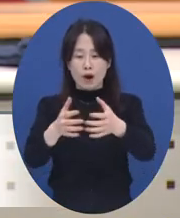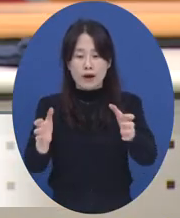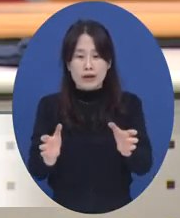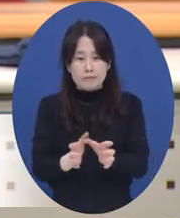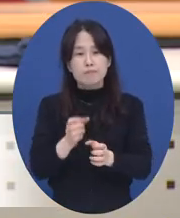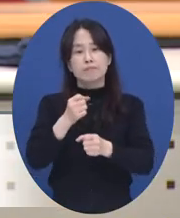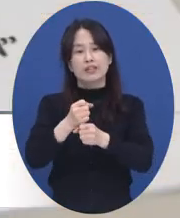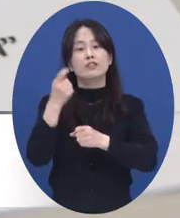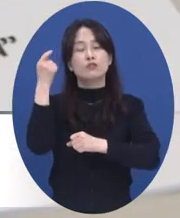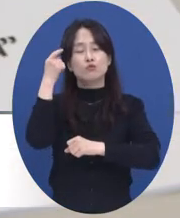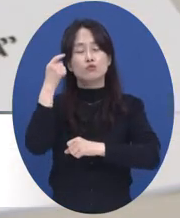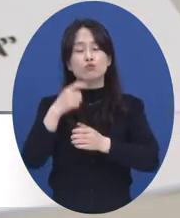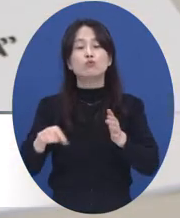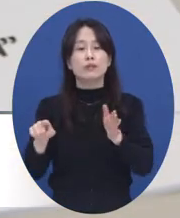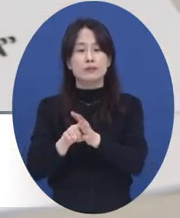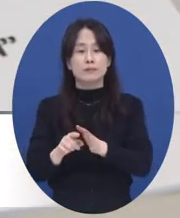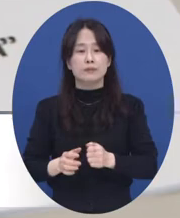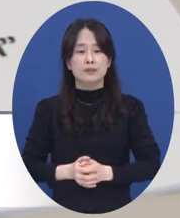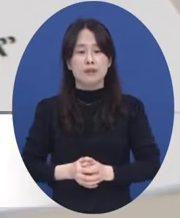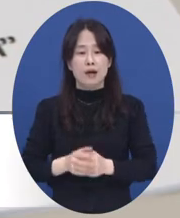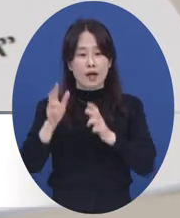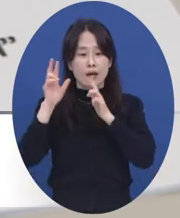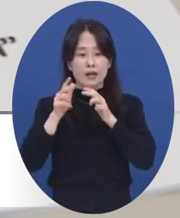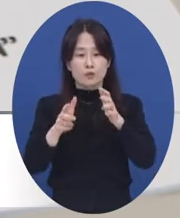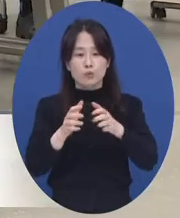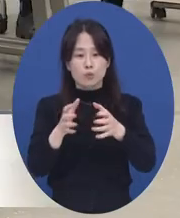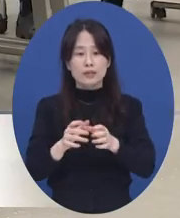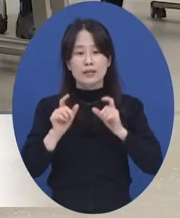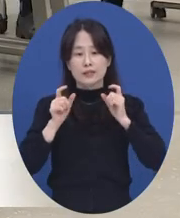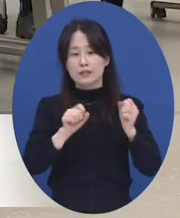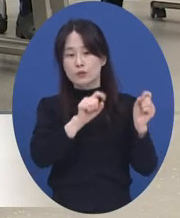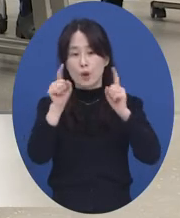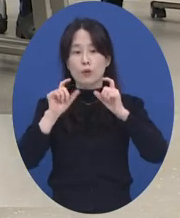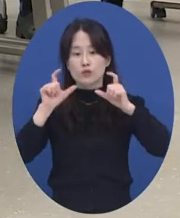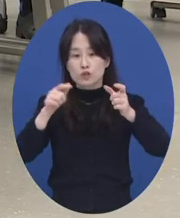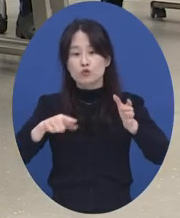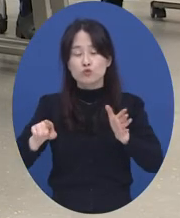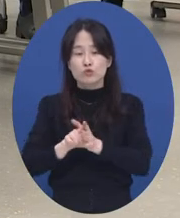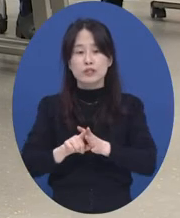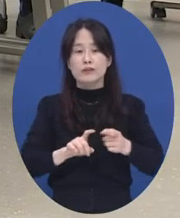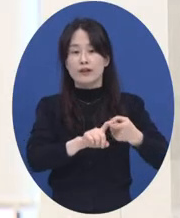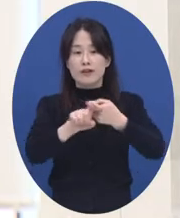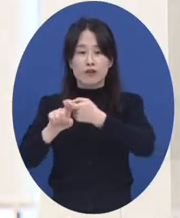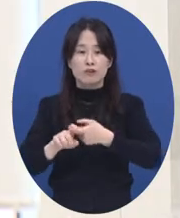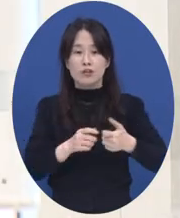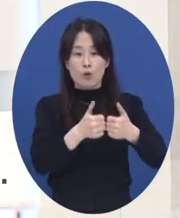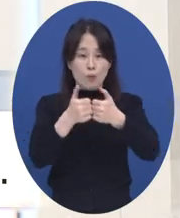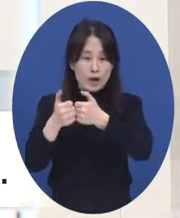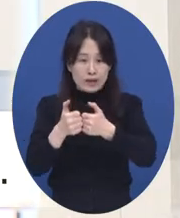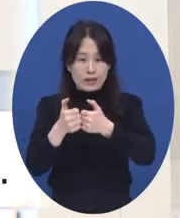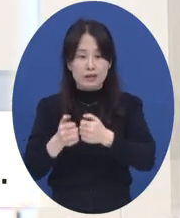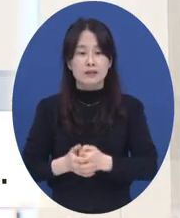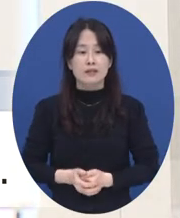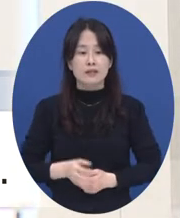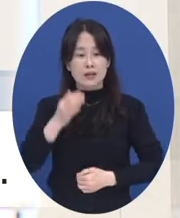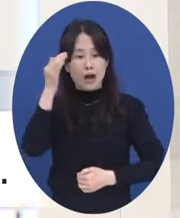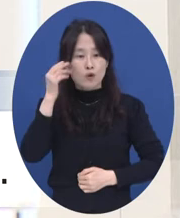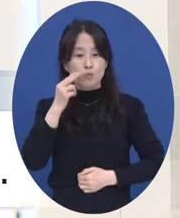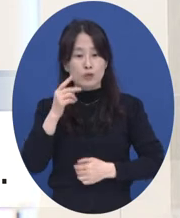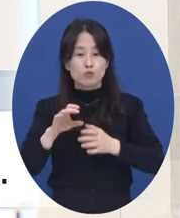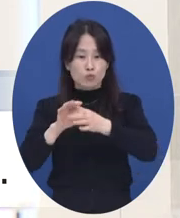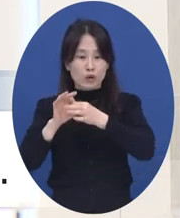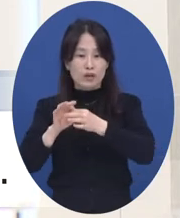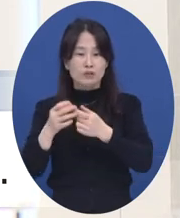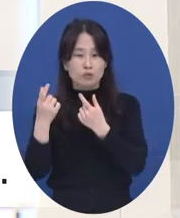위해서입니다 이른바 개성공단 책의 선언을 위한 연대회의 반미 권유 수부 말씀으로